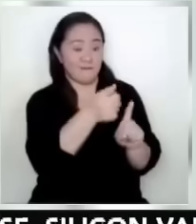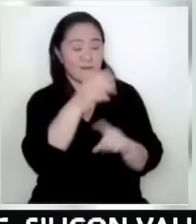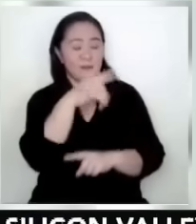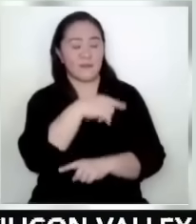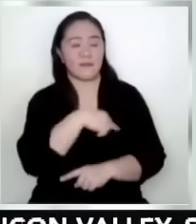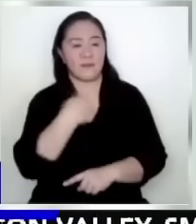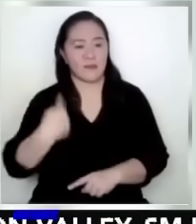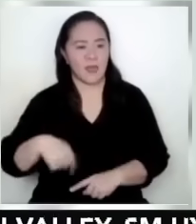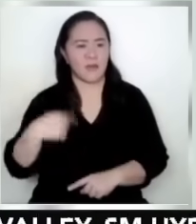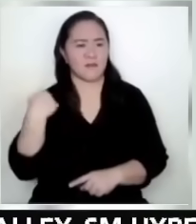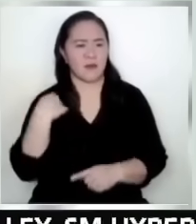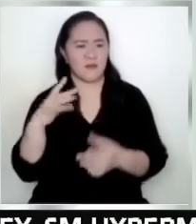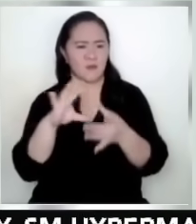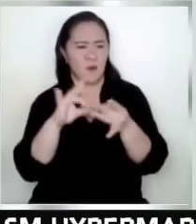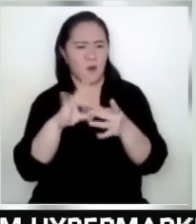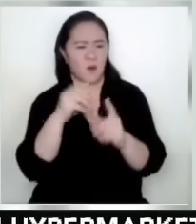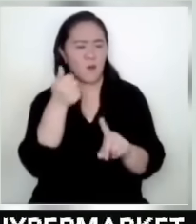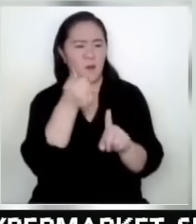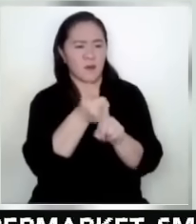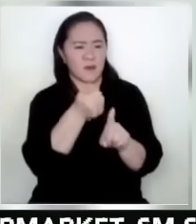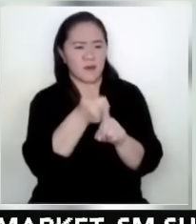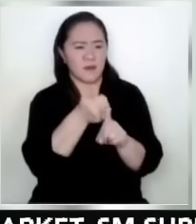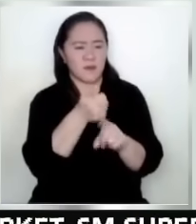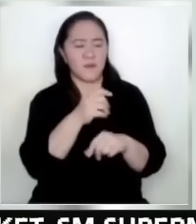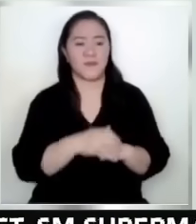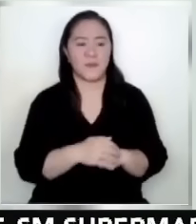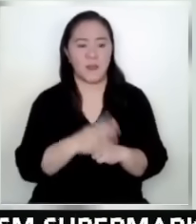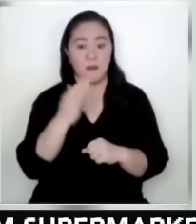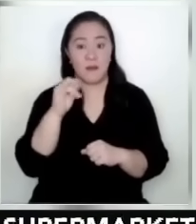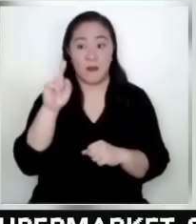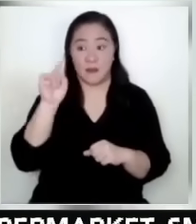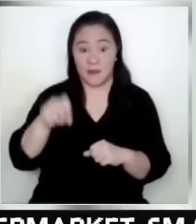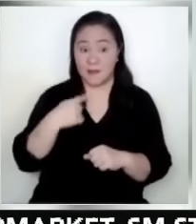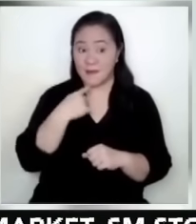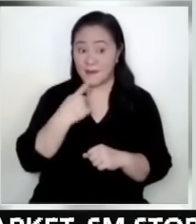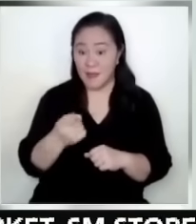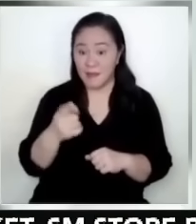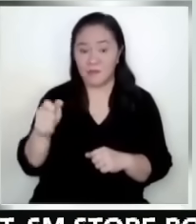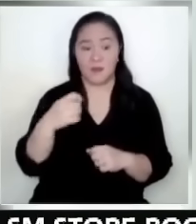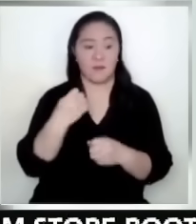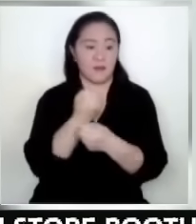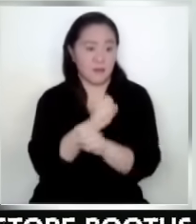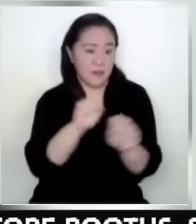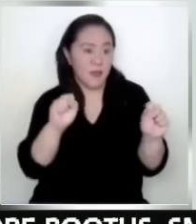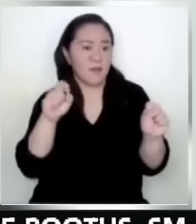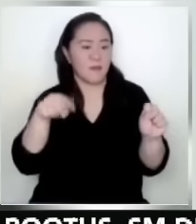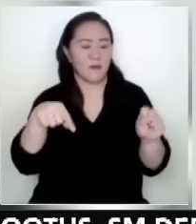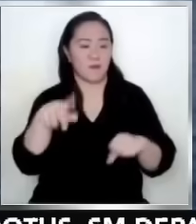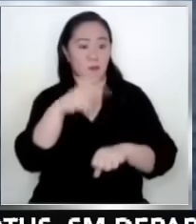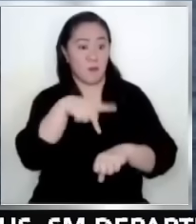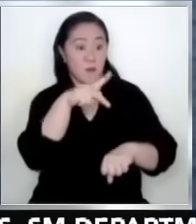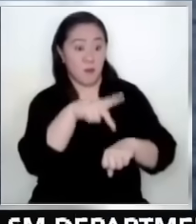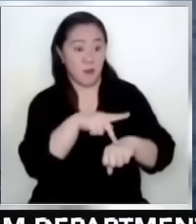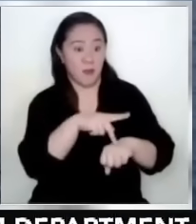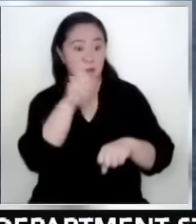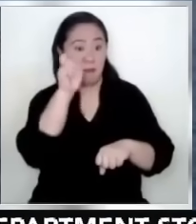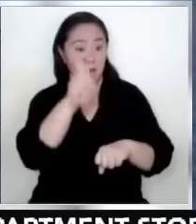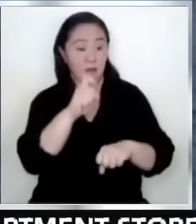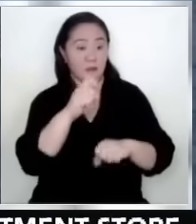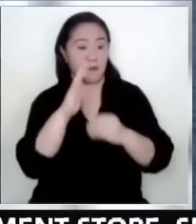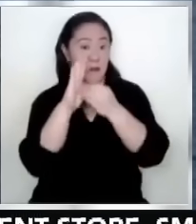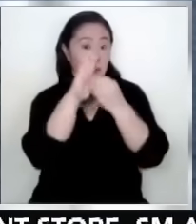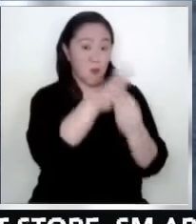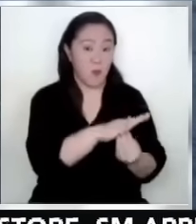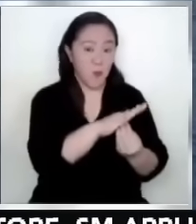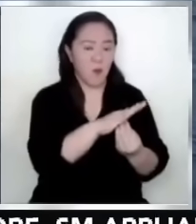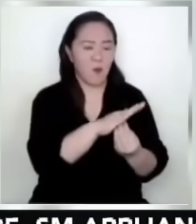It's an indication that they're, you know, they could not simply figure it out that the Philippines is opposing them. Siguro isang factor that they are